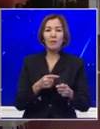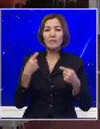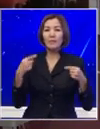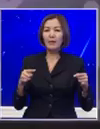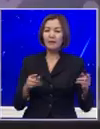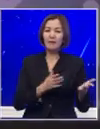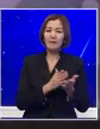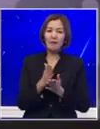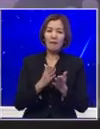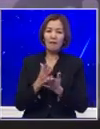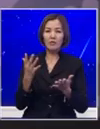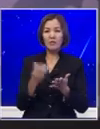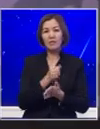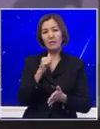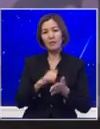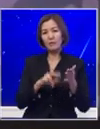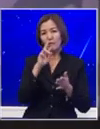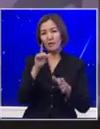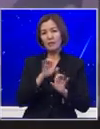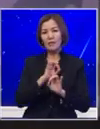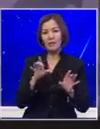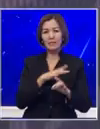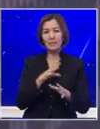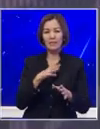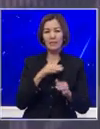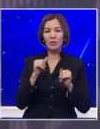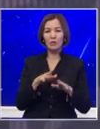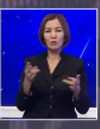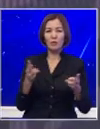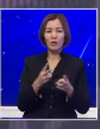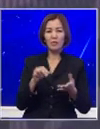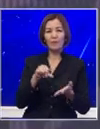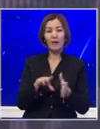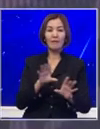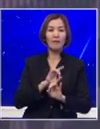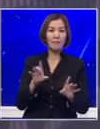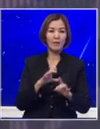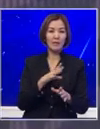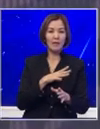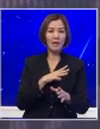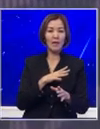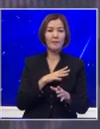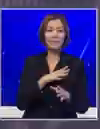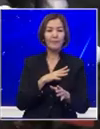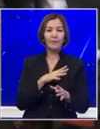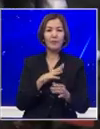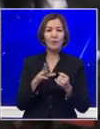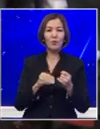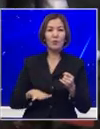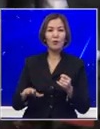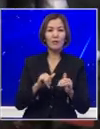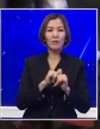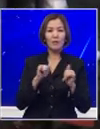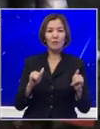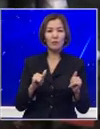салалар жетістігі мен кем-кетік тұстарын айтты. Оған қоса шешілуі тиіс мәселелерді баяндап берді. Өңір мен аймақты дамыту үшін